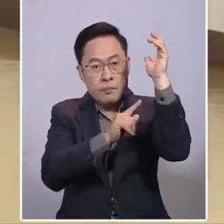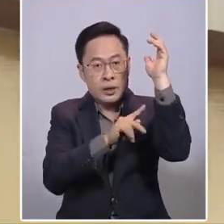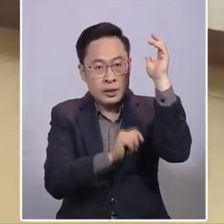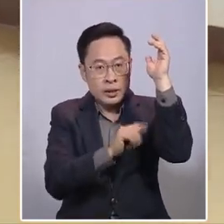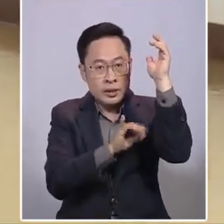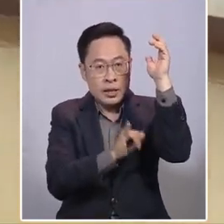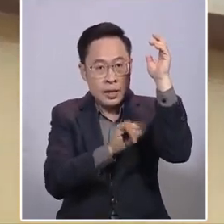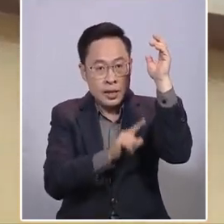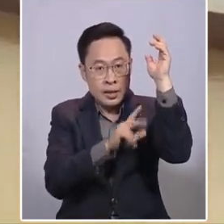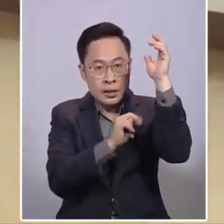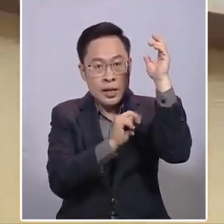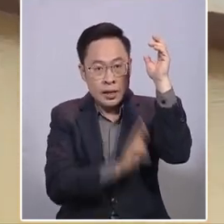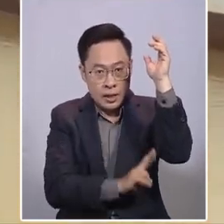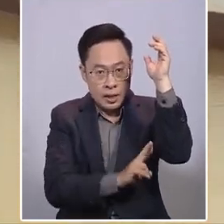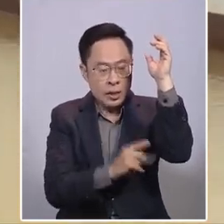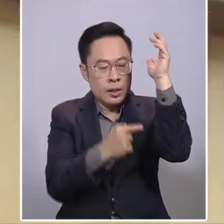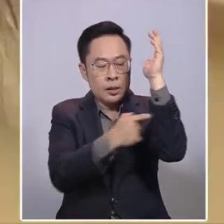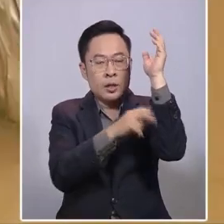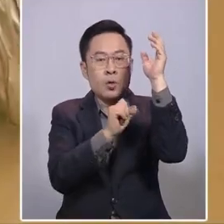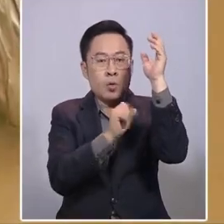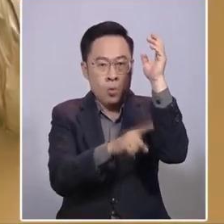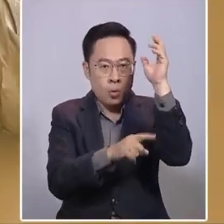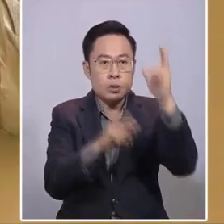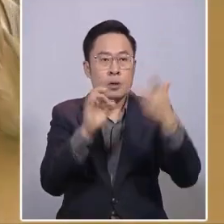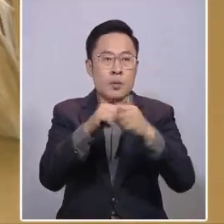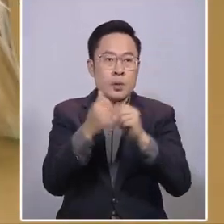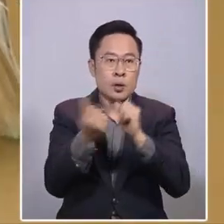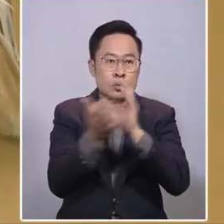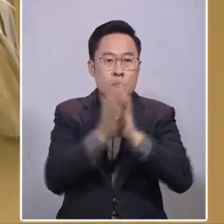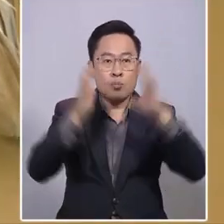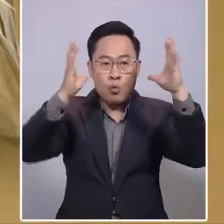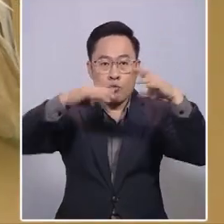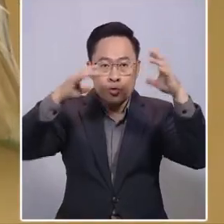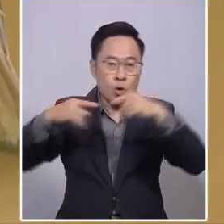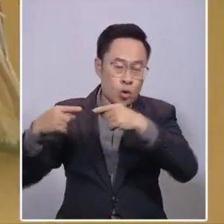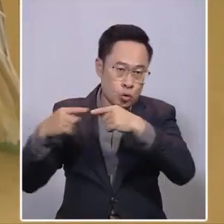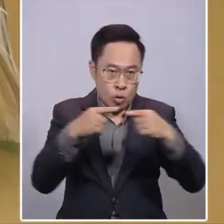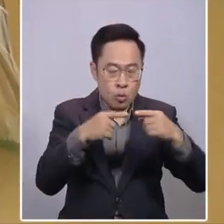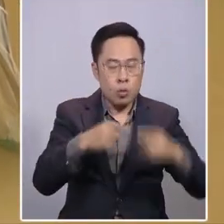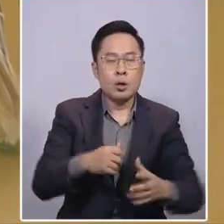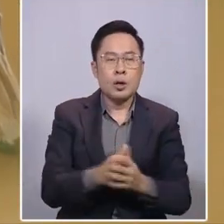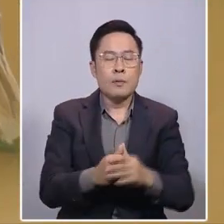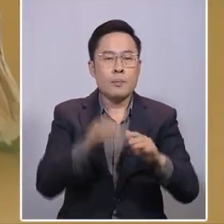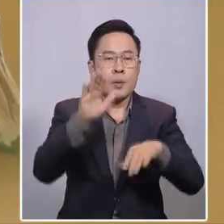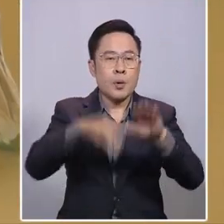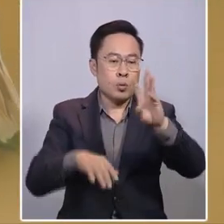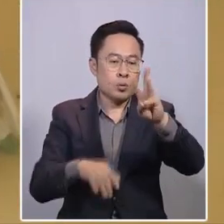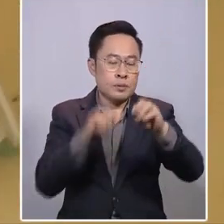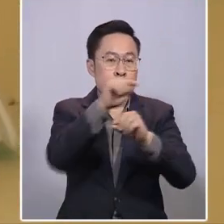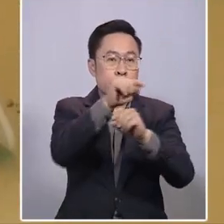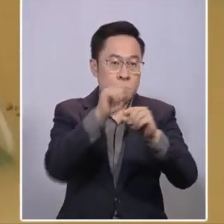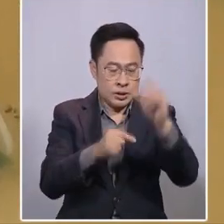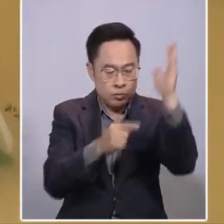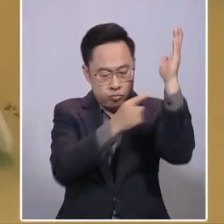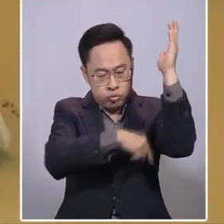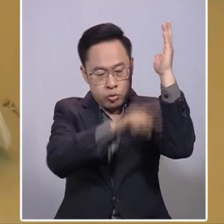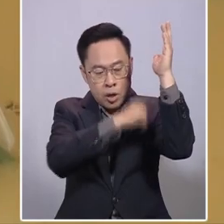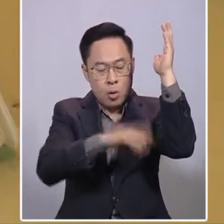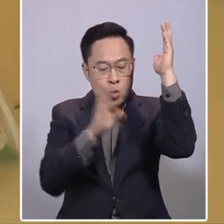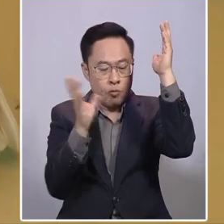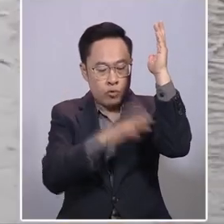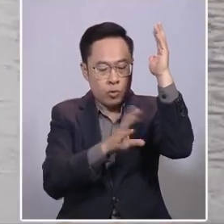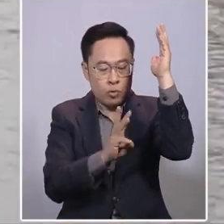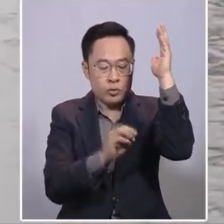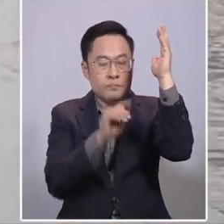ราธิวาสรวมทั้งนครศรีธรรมราชจะยังคงมีฝนตกอย่างต่อเนื่องนะครับประมาณ160ของพื้นที่ไปจนถึงวัน